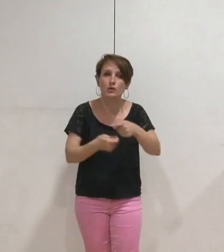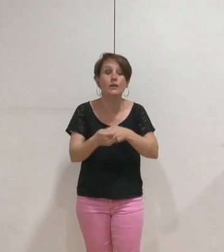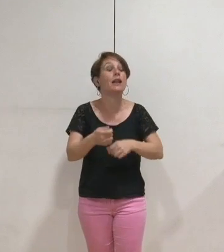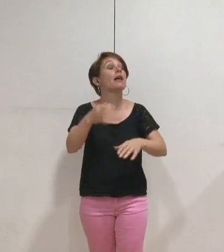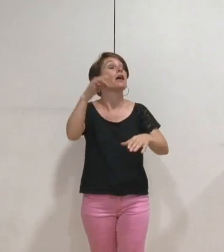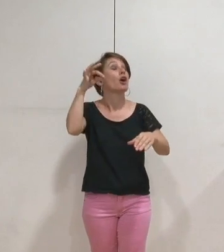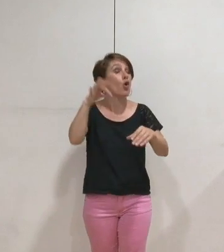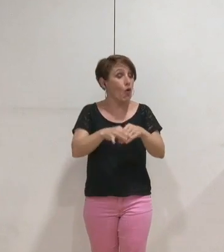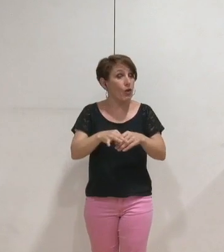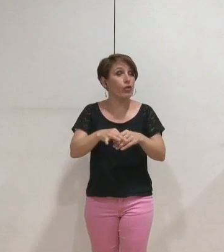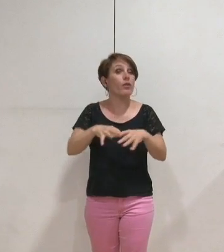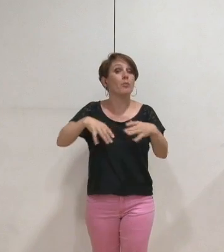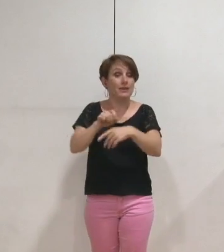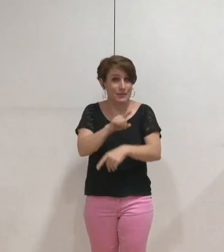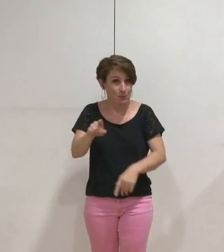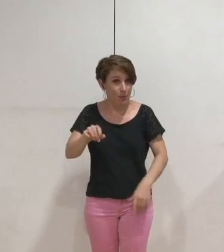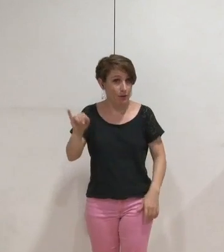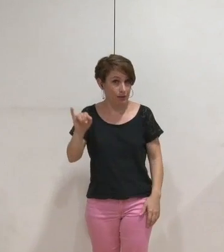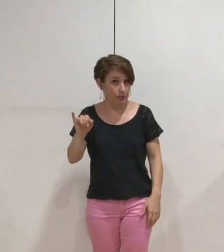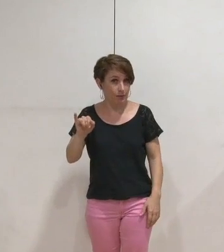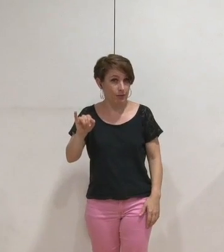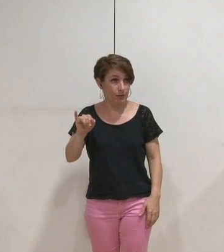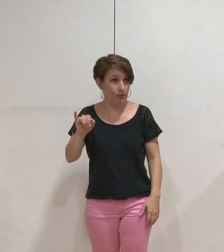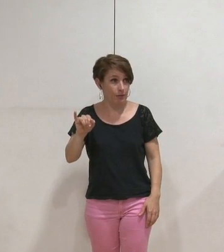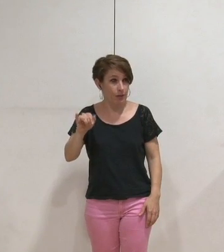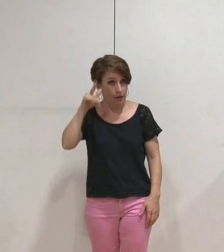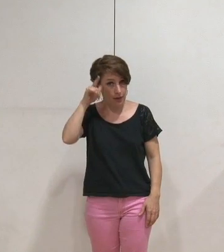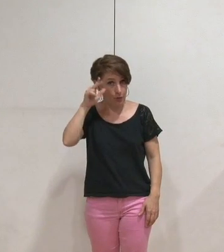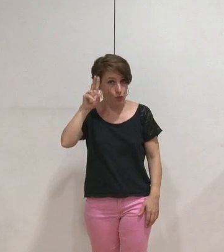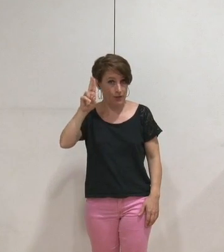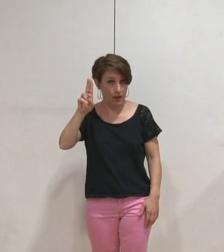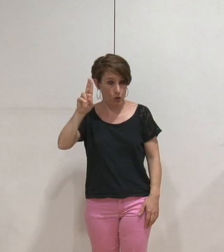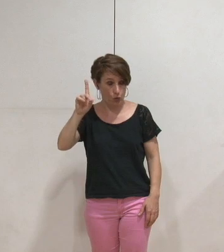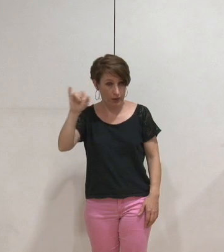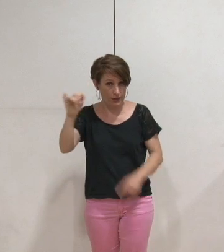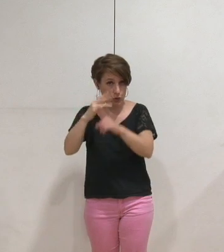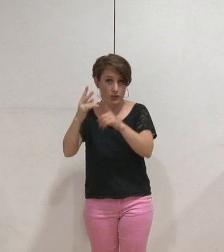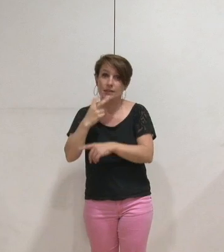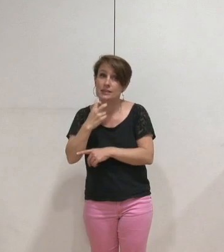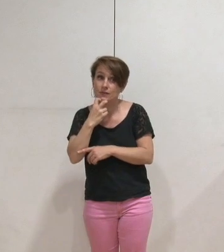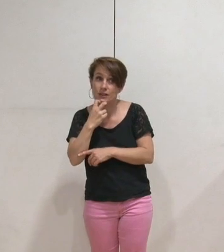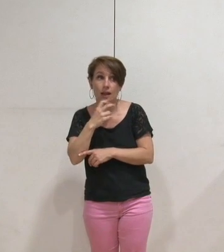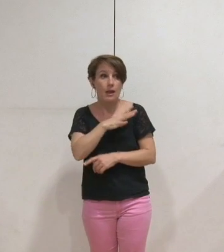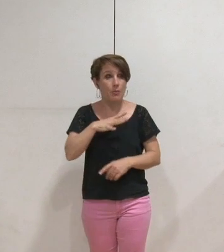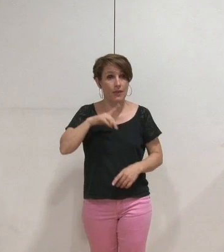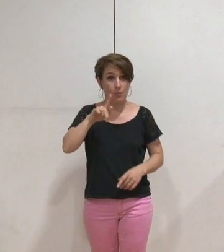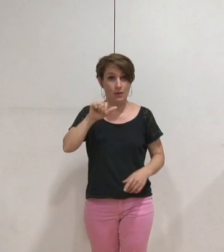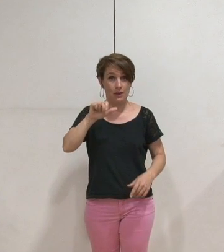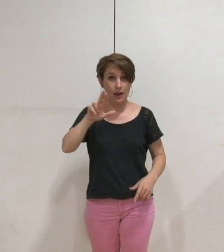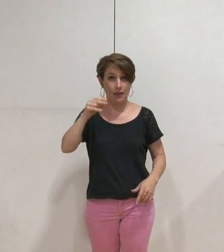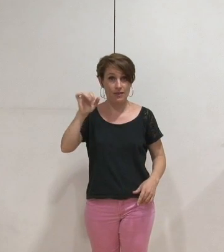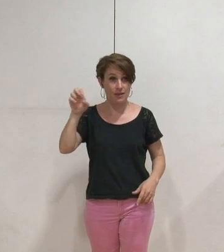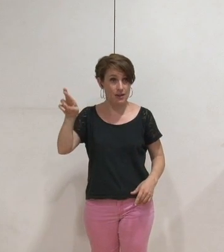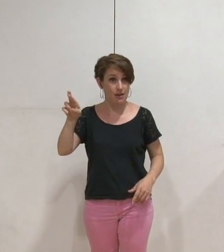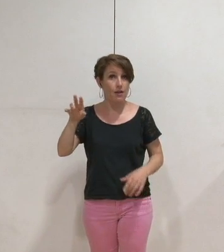au voix qui ne prend pas part au vote républicain udi société civile Christine Garnier qui